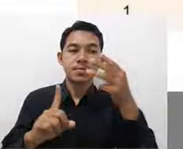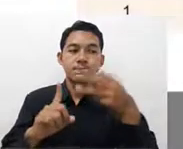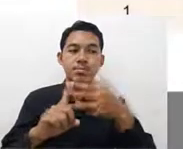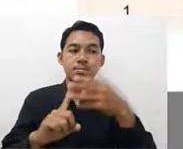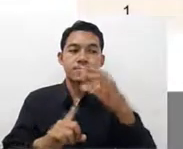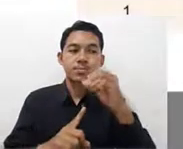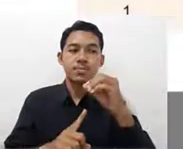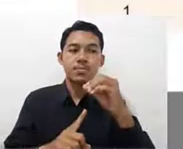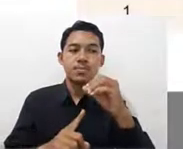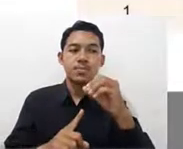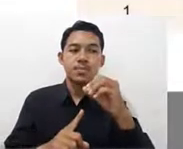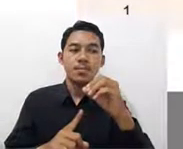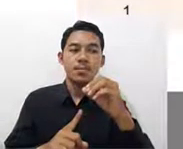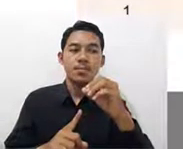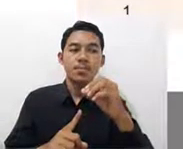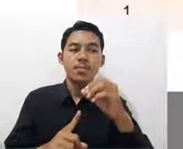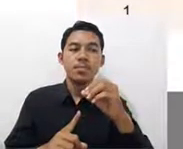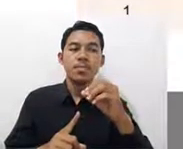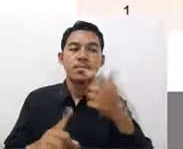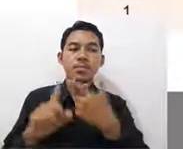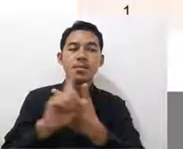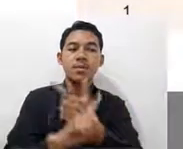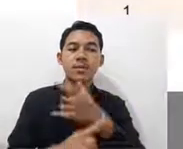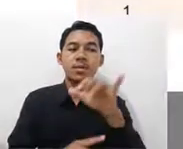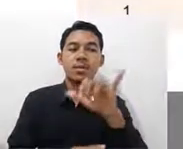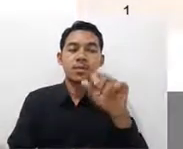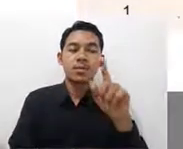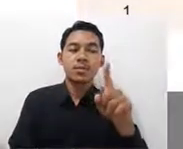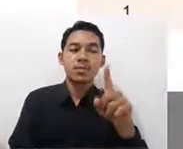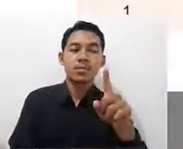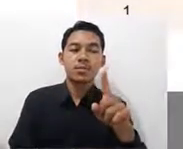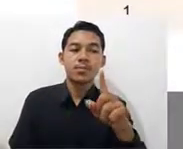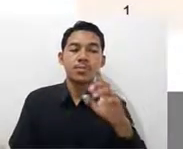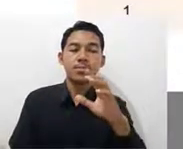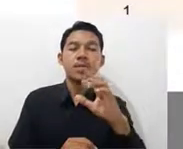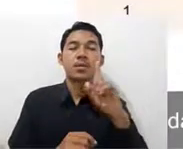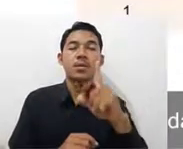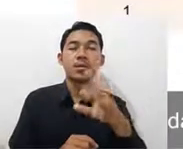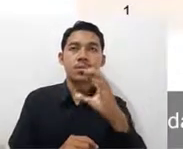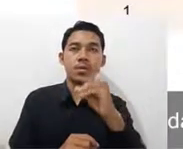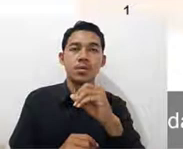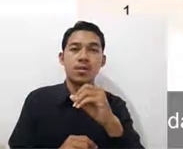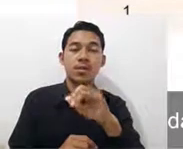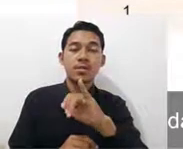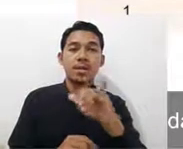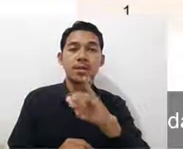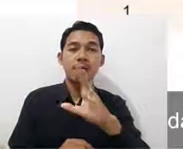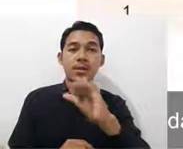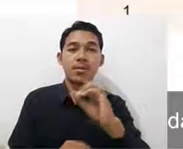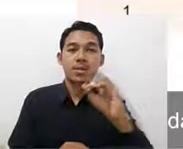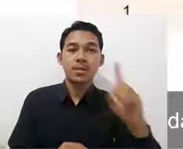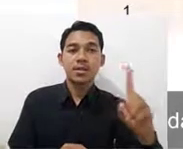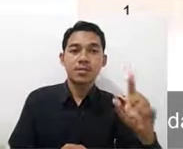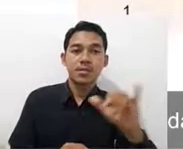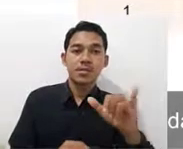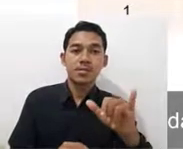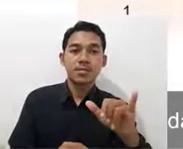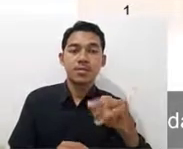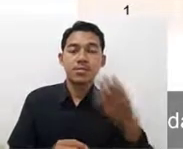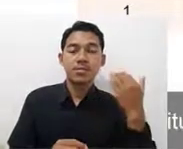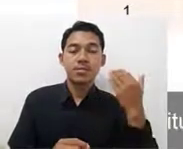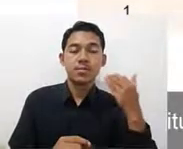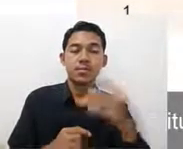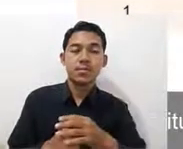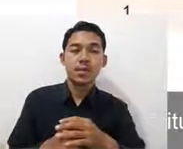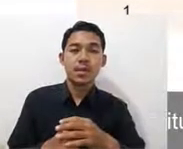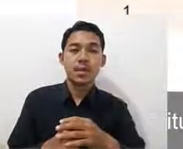1. Terus 0 1 1 1 0 1 dan 1 1 0. Dan persamaan bentuk ekspresi dari gerbang